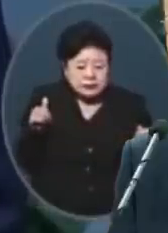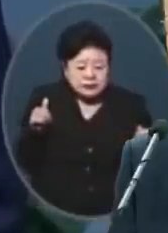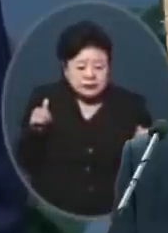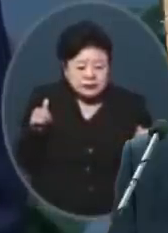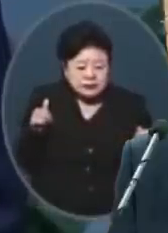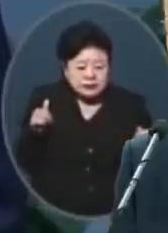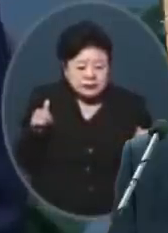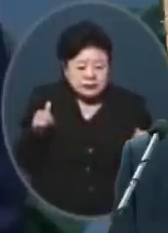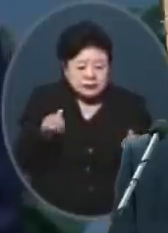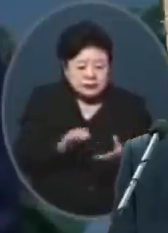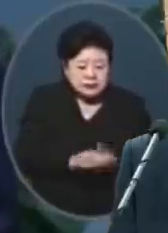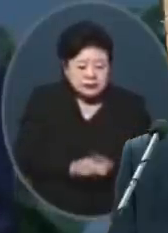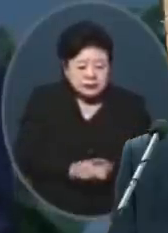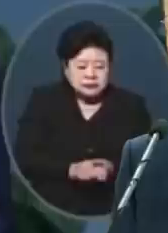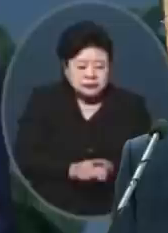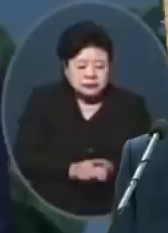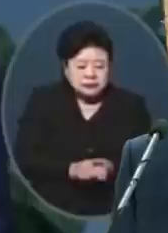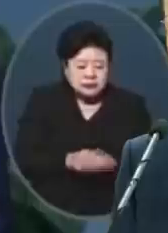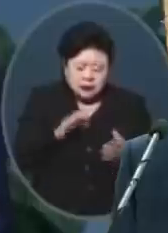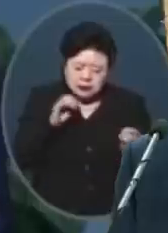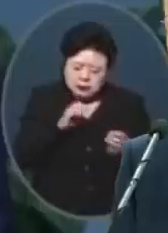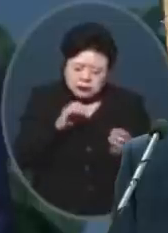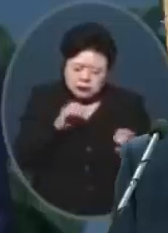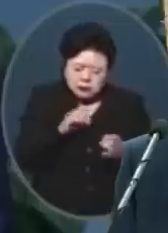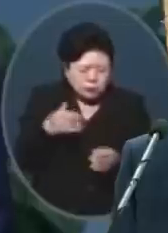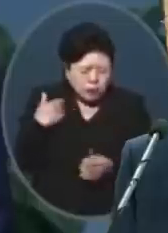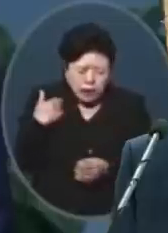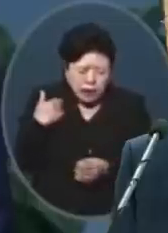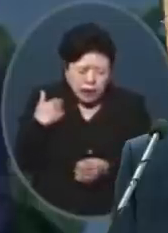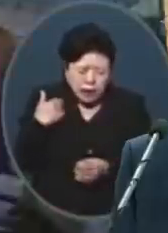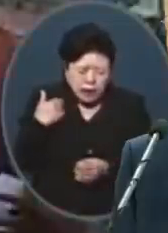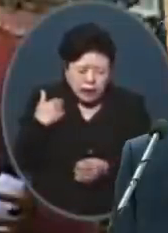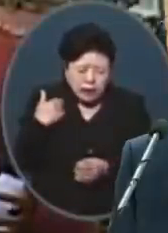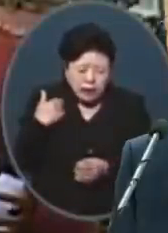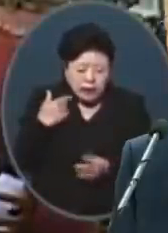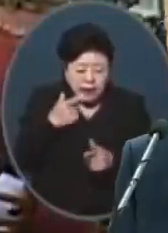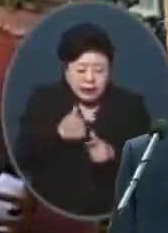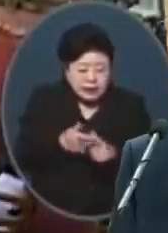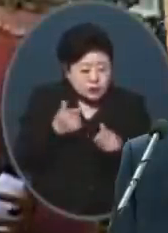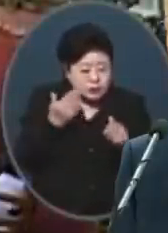하늘나라 세계를 알토리가 없는 것입니다 예수님께서이